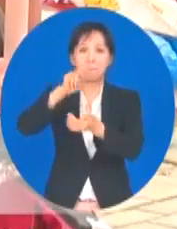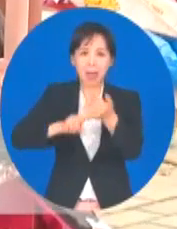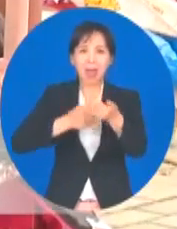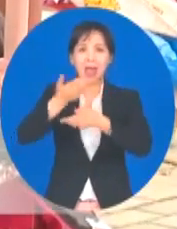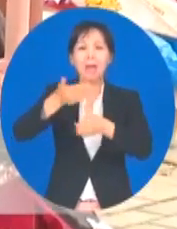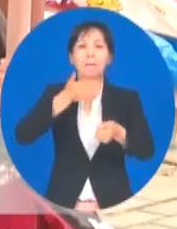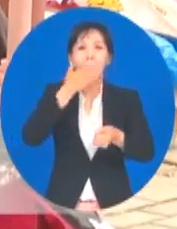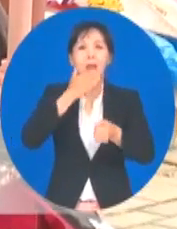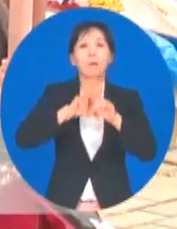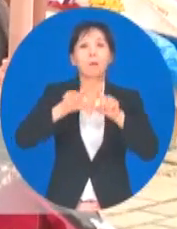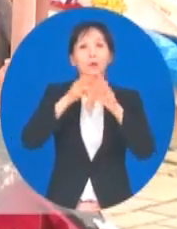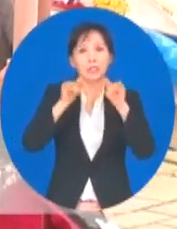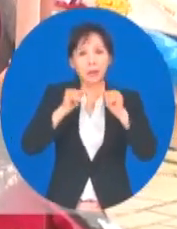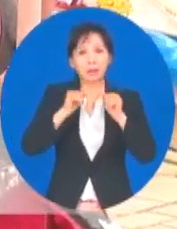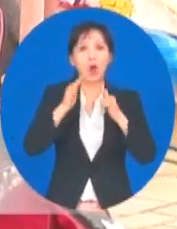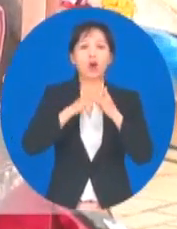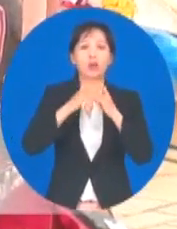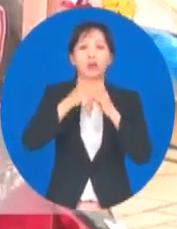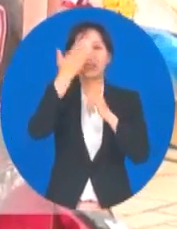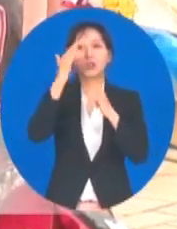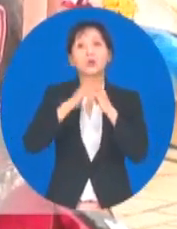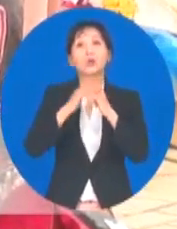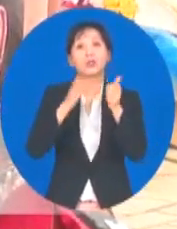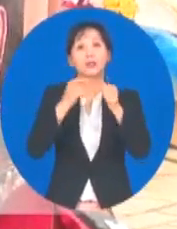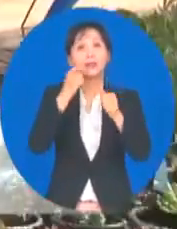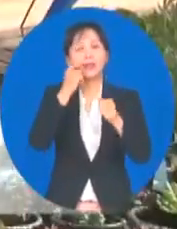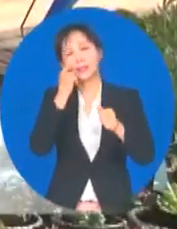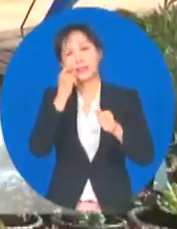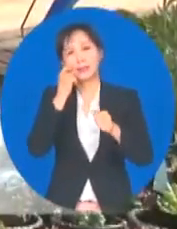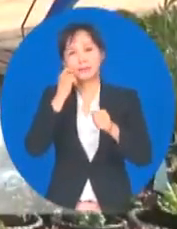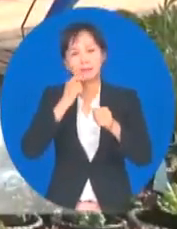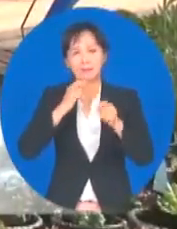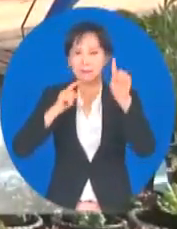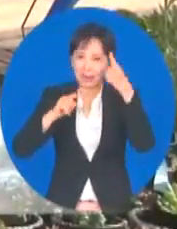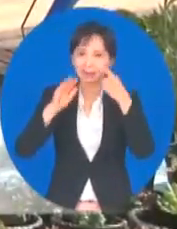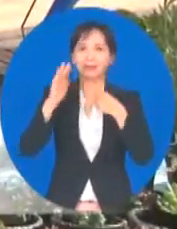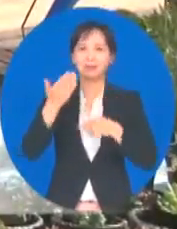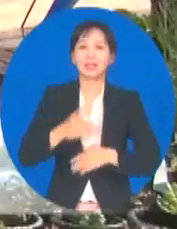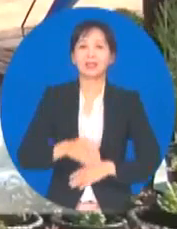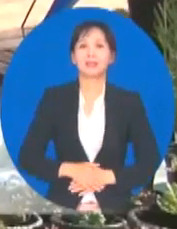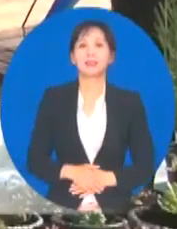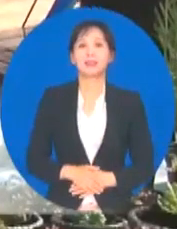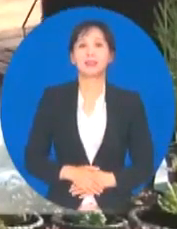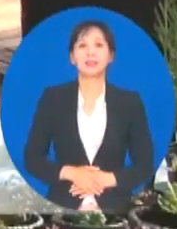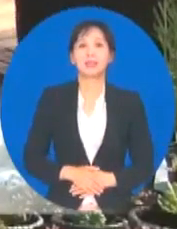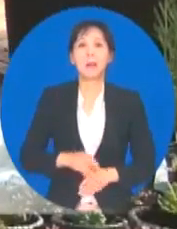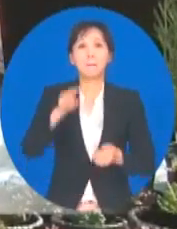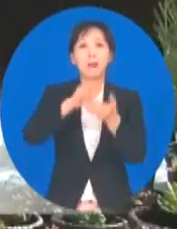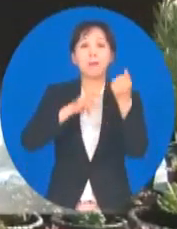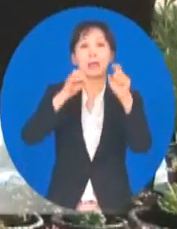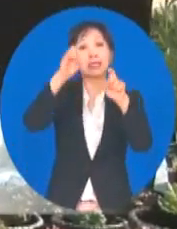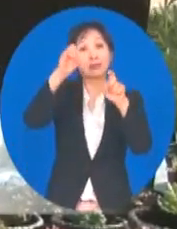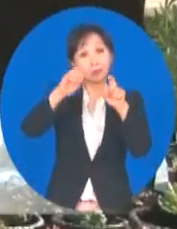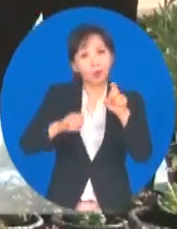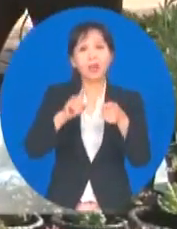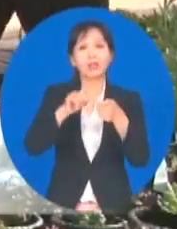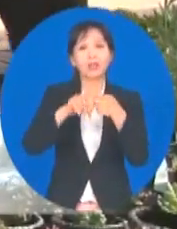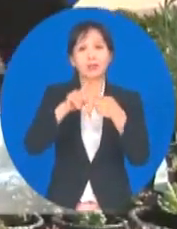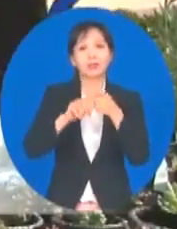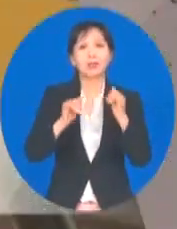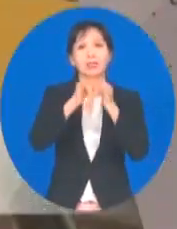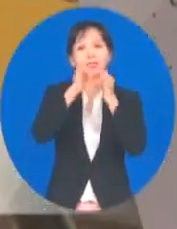있어 일반 시민은 물론 어린이와 청소년들에게도 인기 만점입니다. 판매 금액의